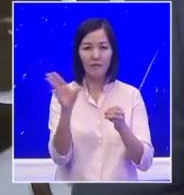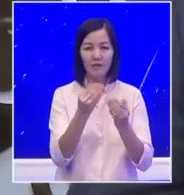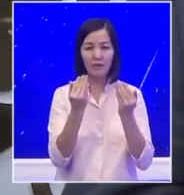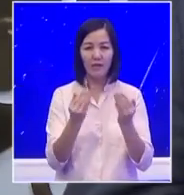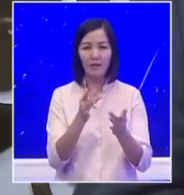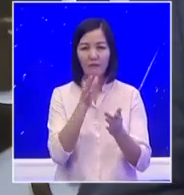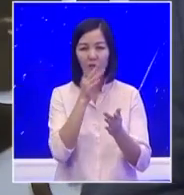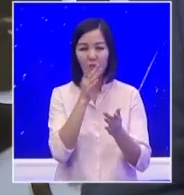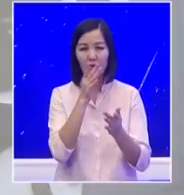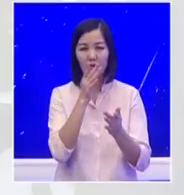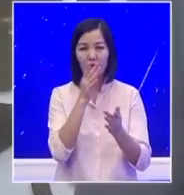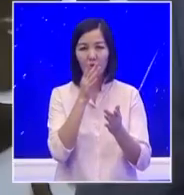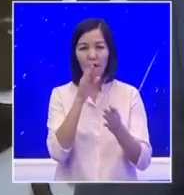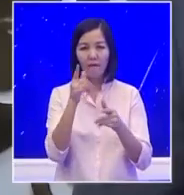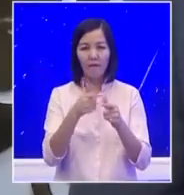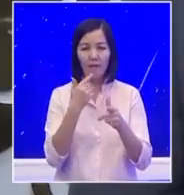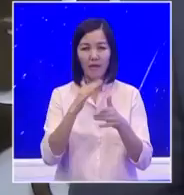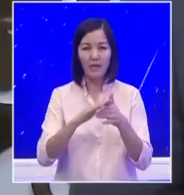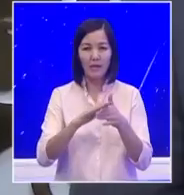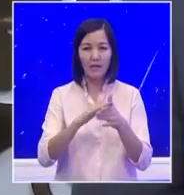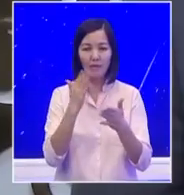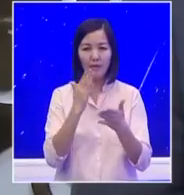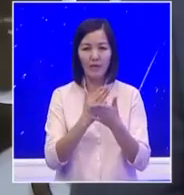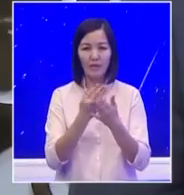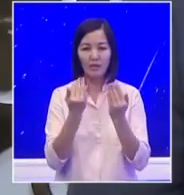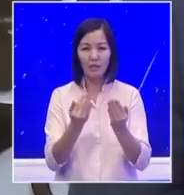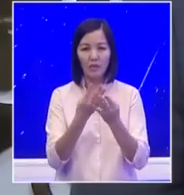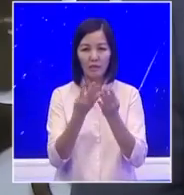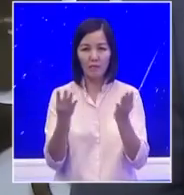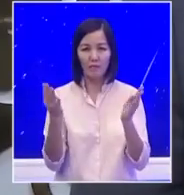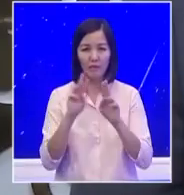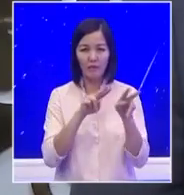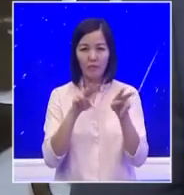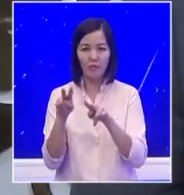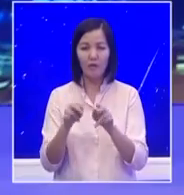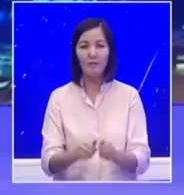данный момент, все их данные у нас уже есть, находятся в провизорном отделении под наблюдением.